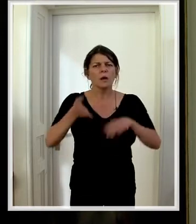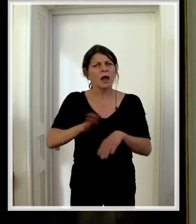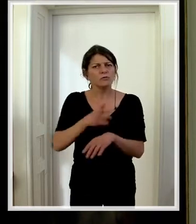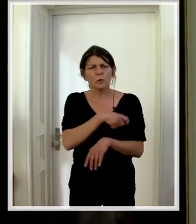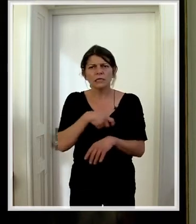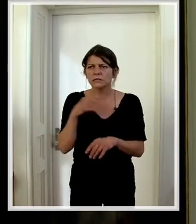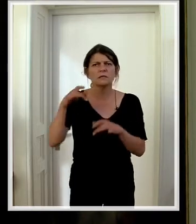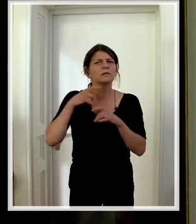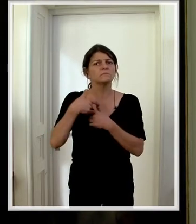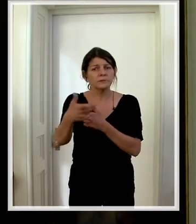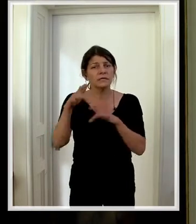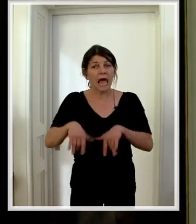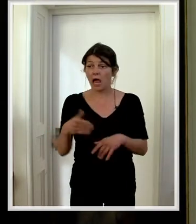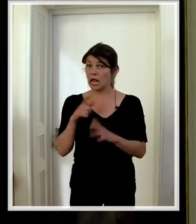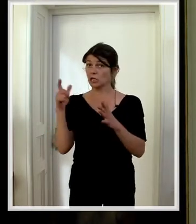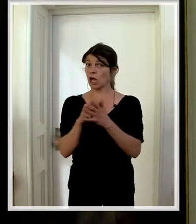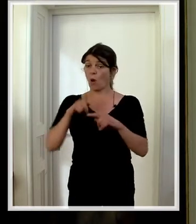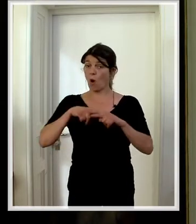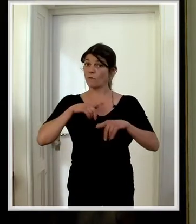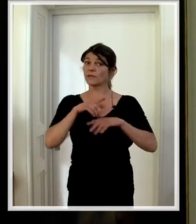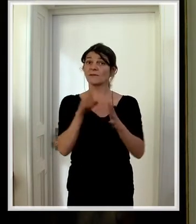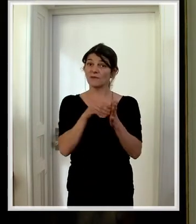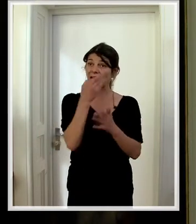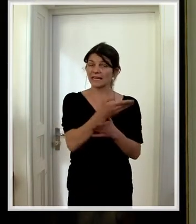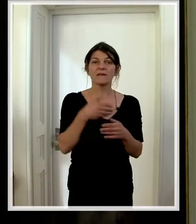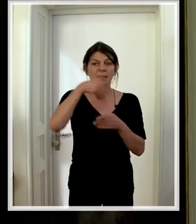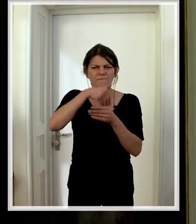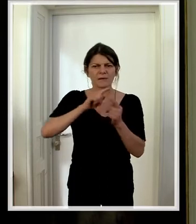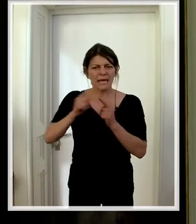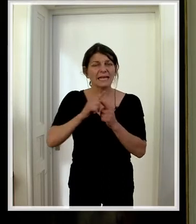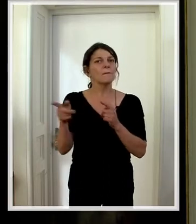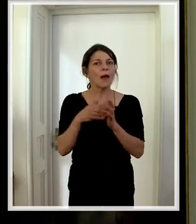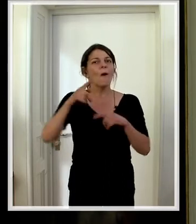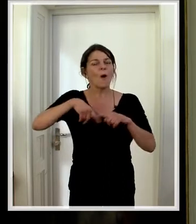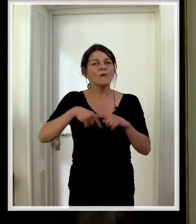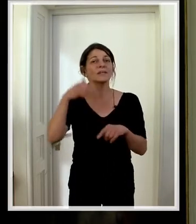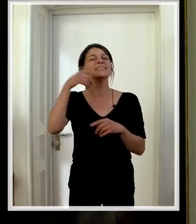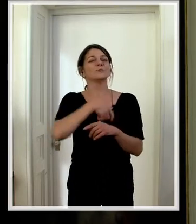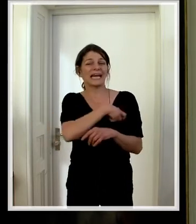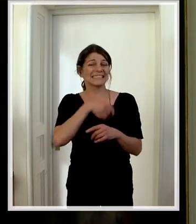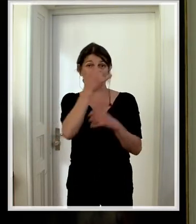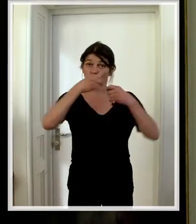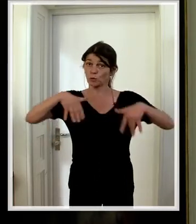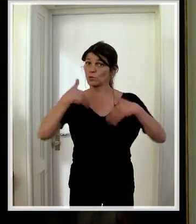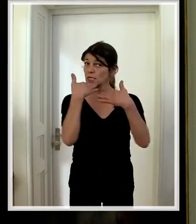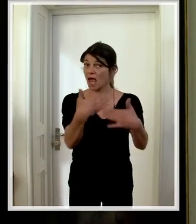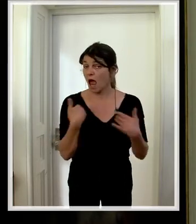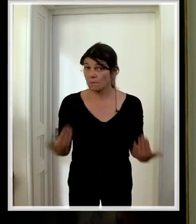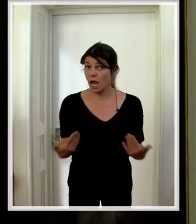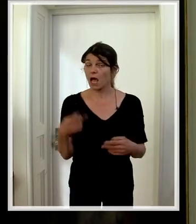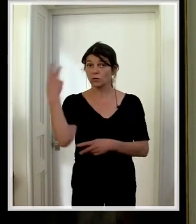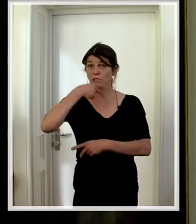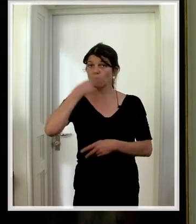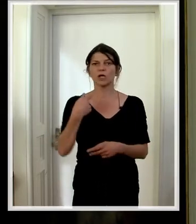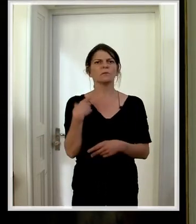wo am Liechtensteiner sehr viel braucht, weil die Binnenpendler oft die Schweizer Infrastruktur brauchen und wir dankbar sind. Und selbstverständlich arbeiten wir mit